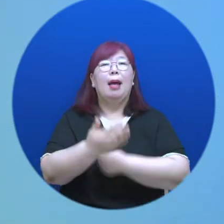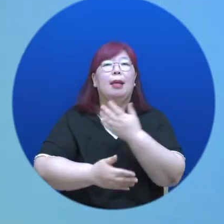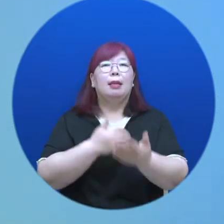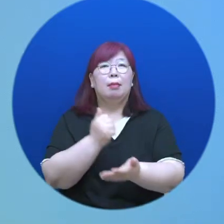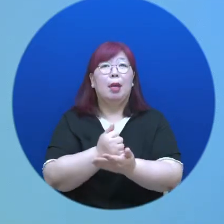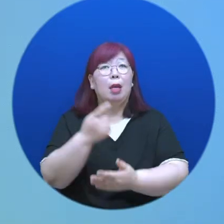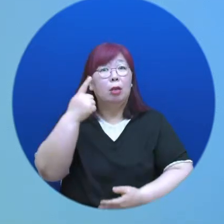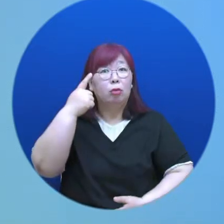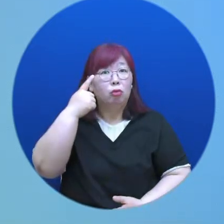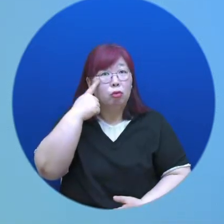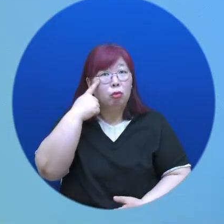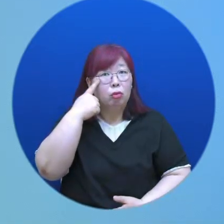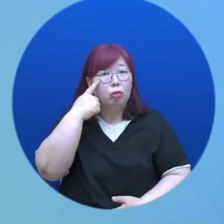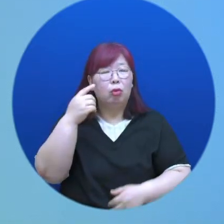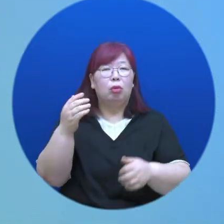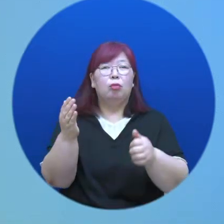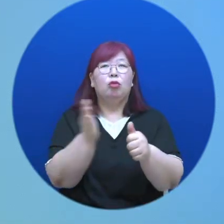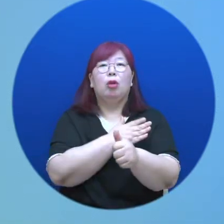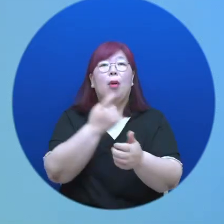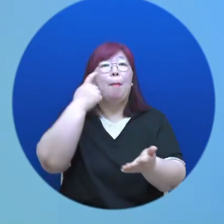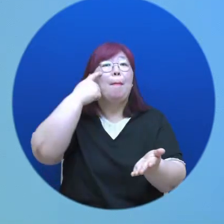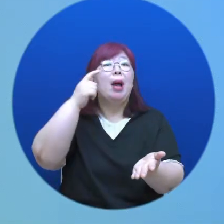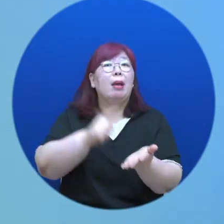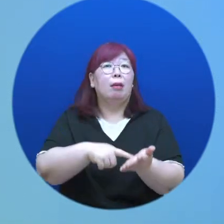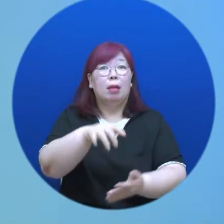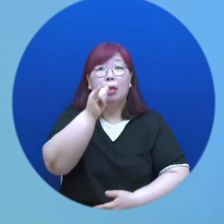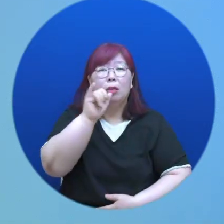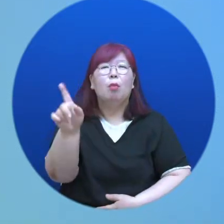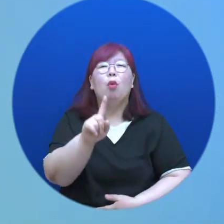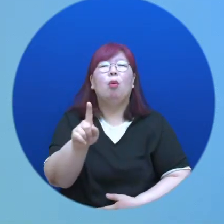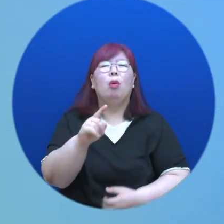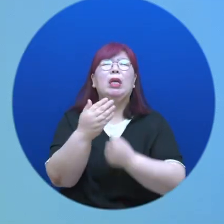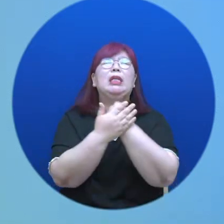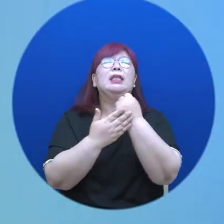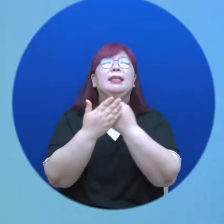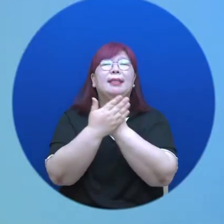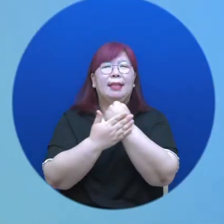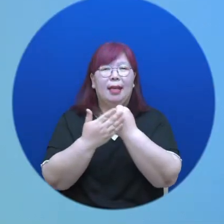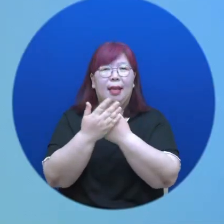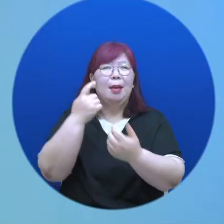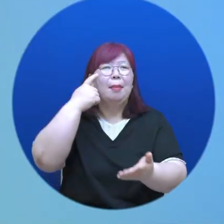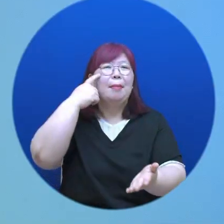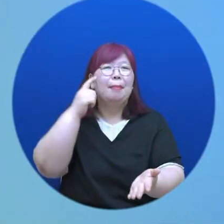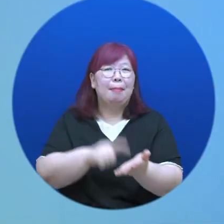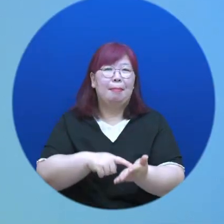눈에서 무엇을 발견합니까? 은혜.